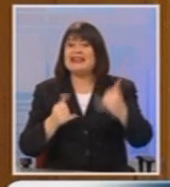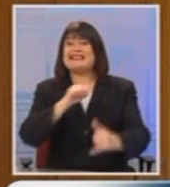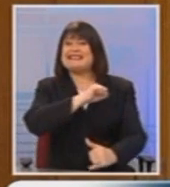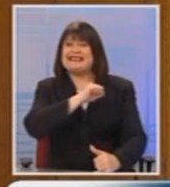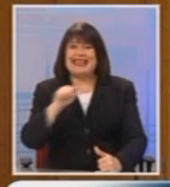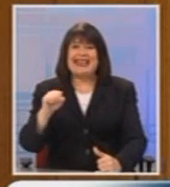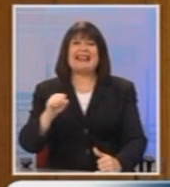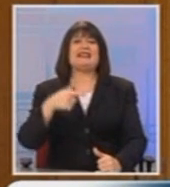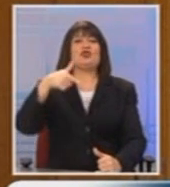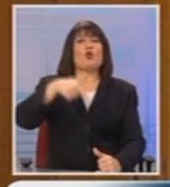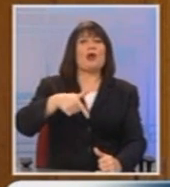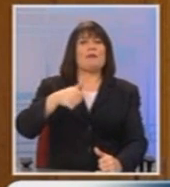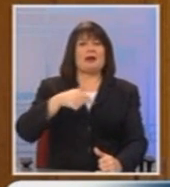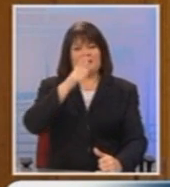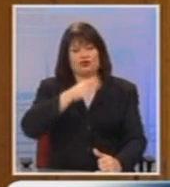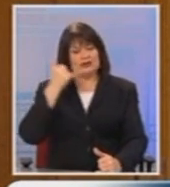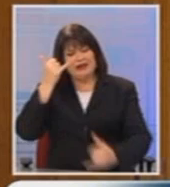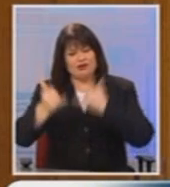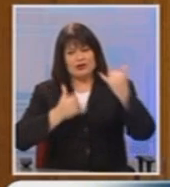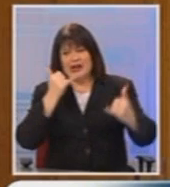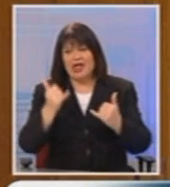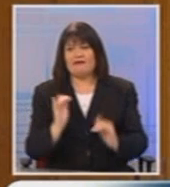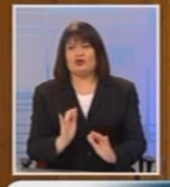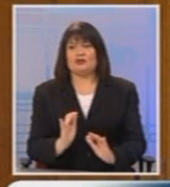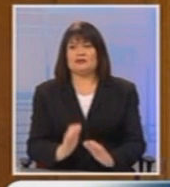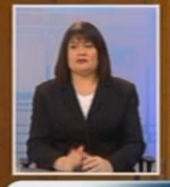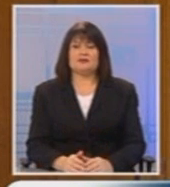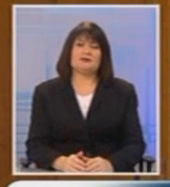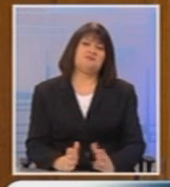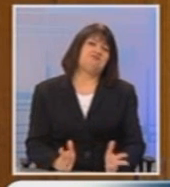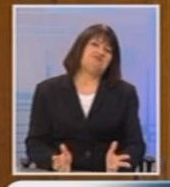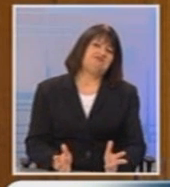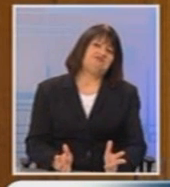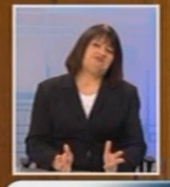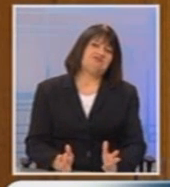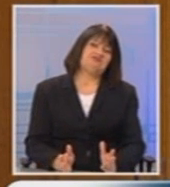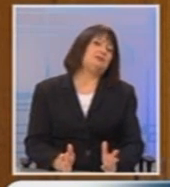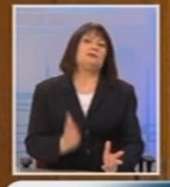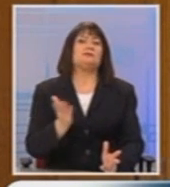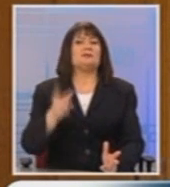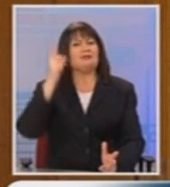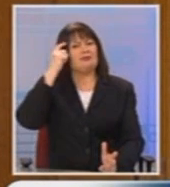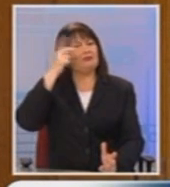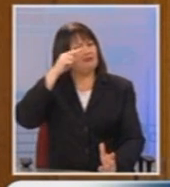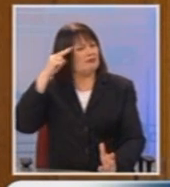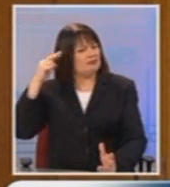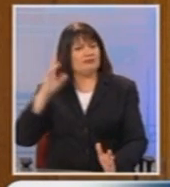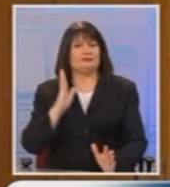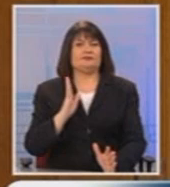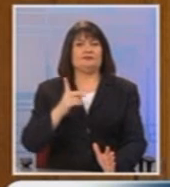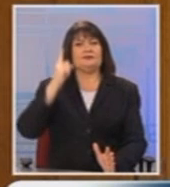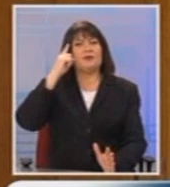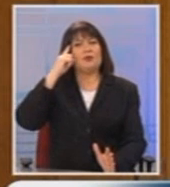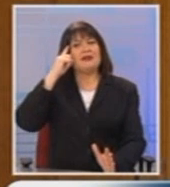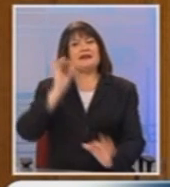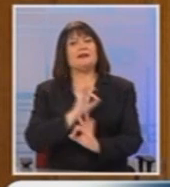Στίγλιτς και με τον Κρούκμαν. Δεν έχει σημασία, Θανάση μου. Άμα είσαι και εσύ τη ΦΕΔ, θα σου είναι μυαλό. Αυτοί νομίζαν ότι είχαμε τη